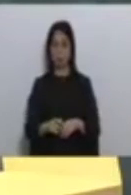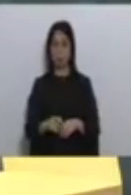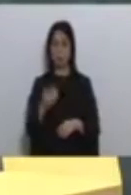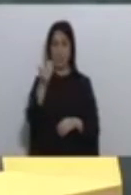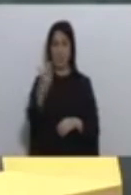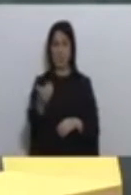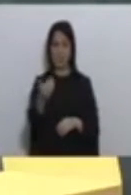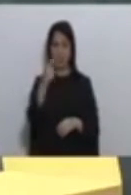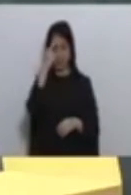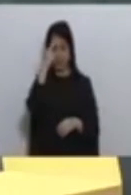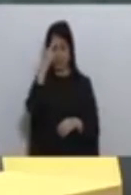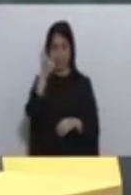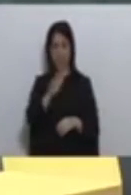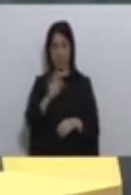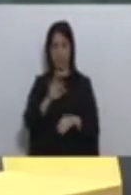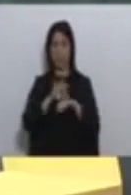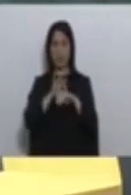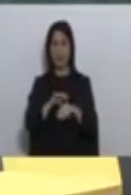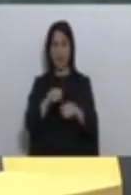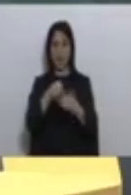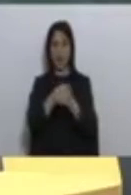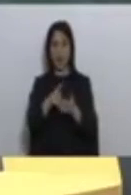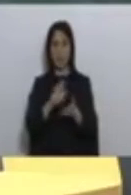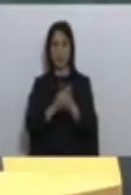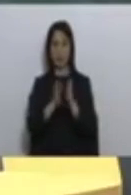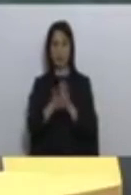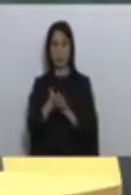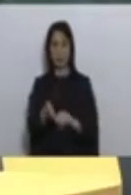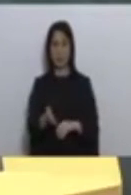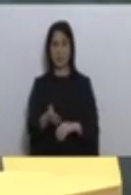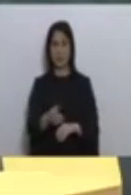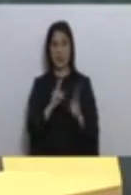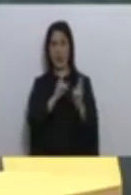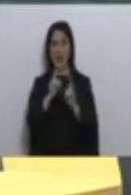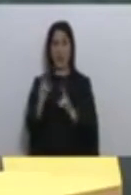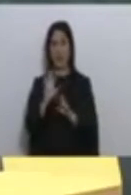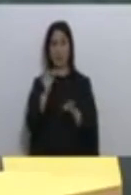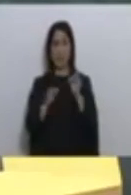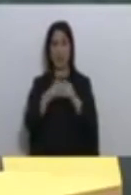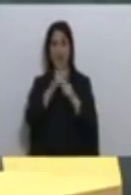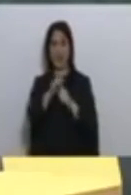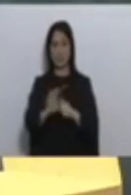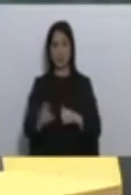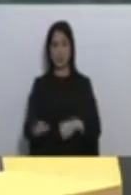თქვენმა უნიათობა მიიყვანა აქამდე სიტუაცია. Aravin ar gaasamartlet.